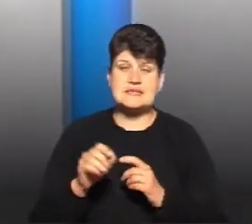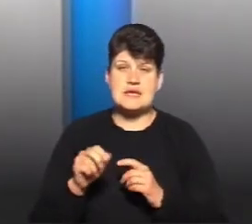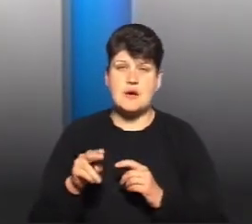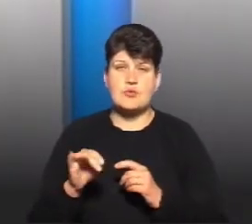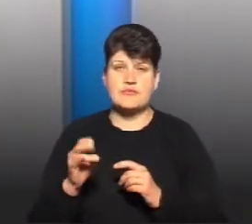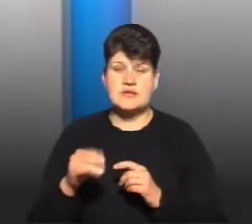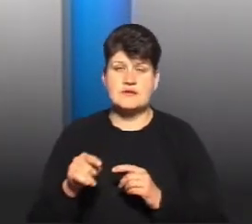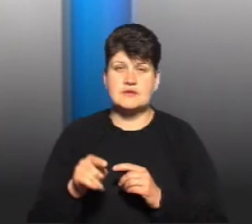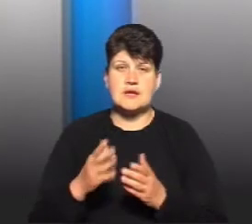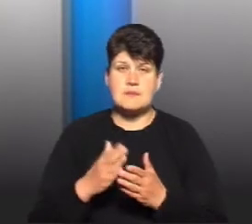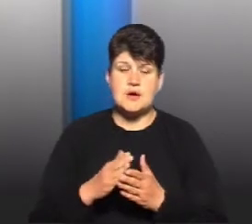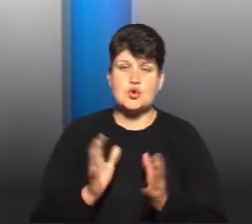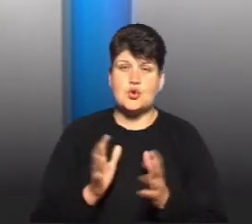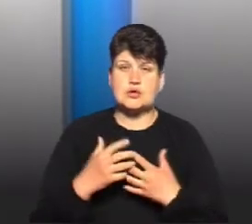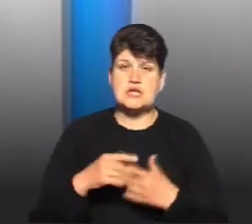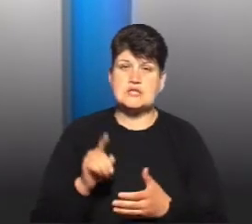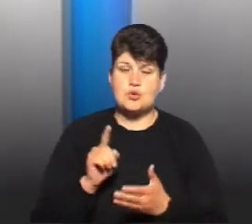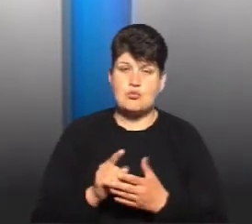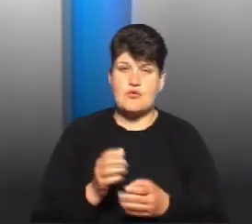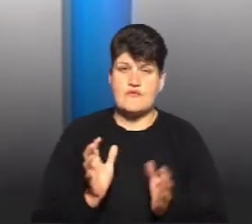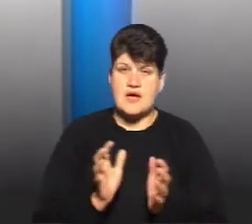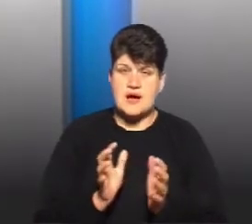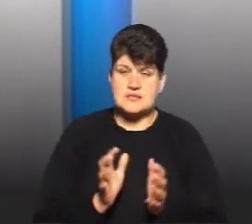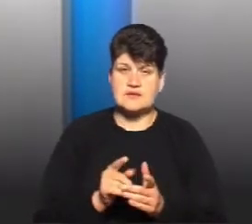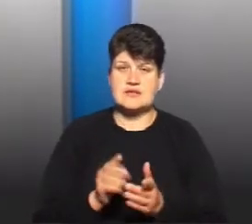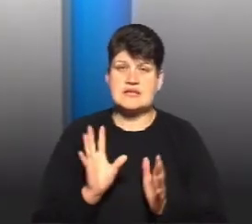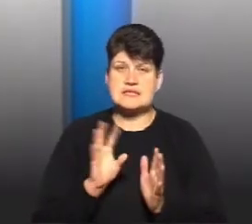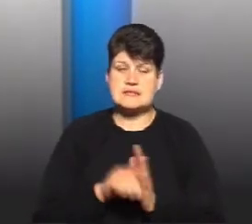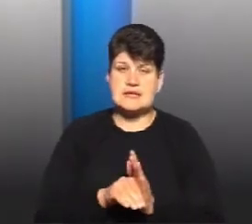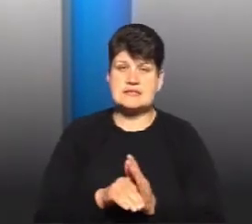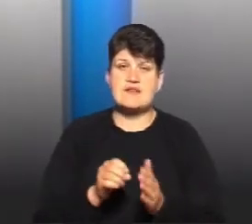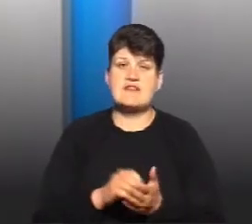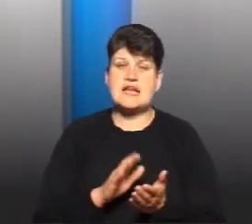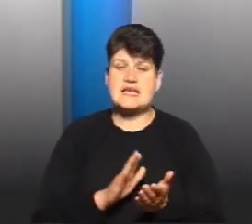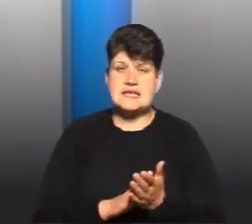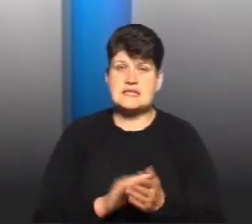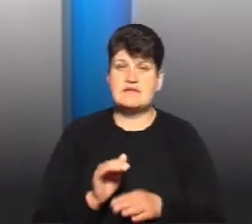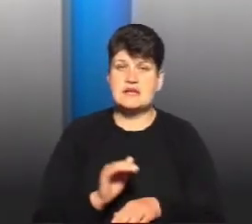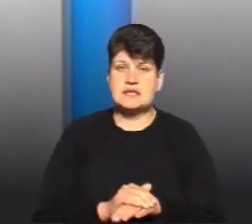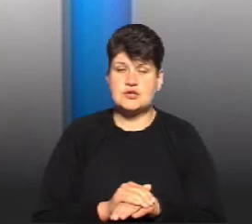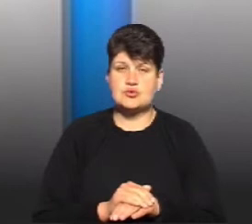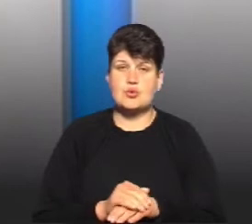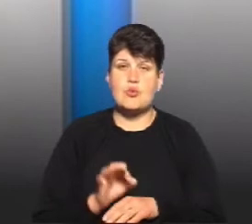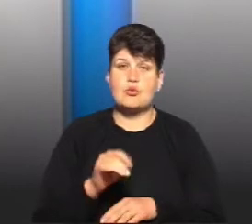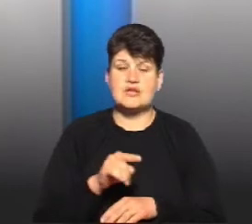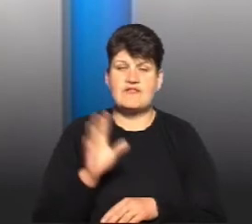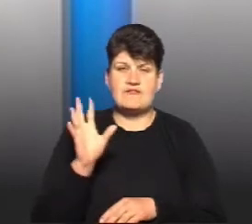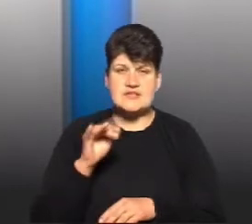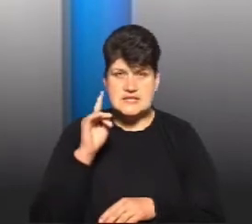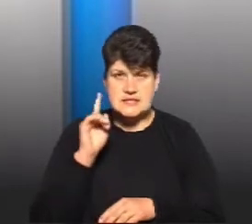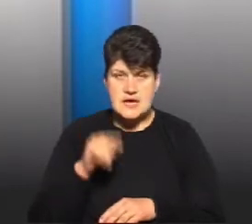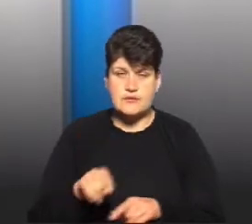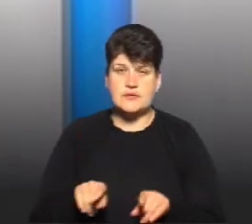охоронні зобов'язання, вони десь є занесені в реєстр, і фактично про них всі знають. І також,